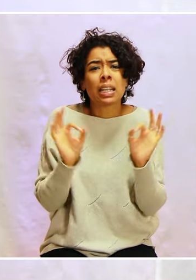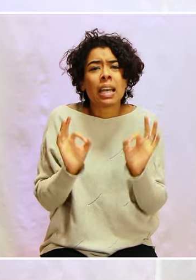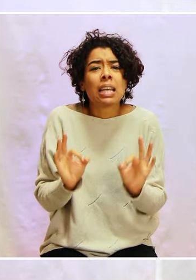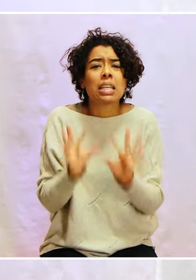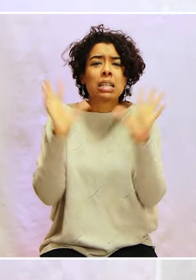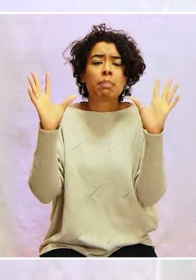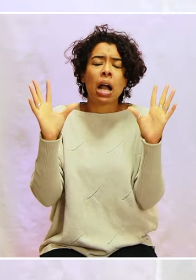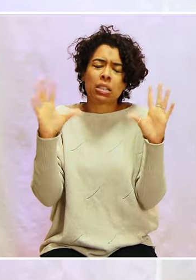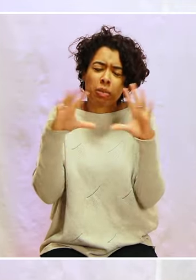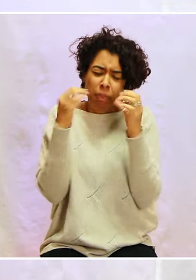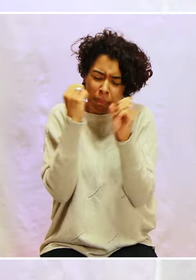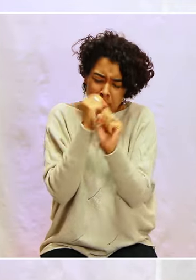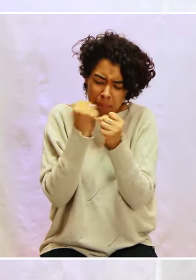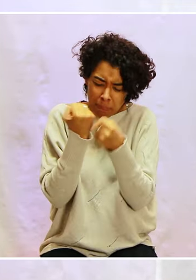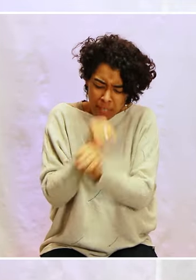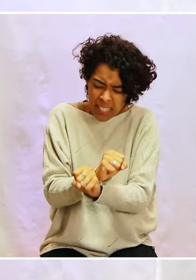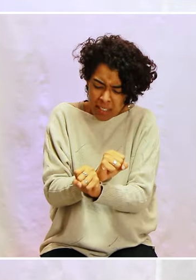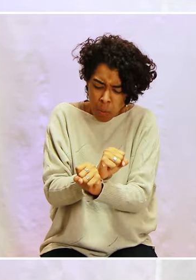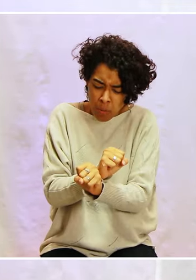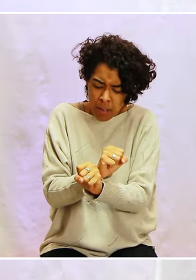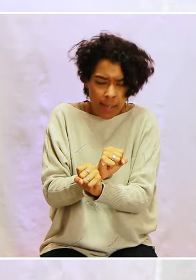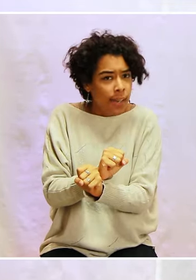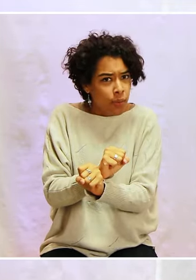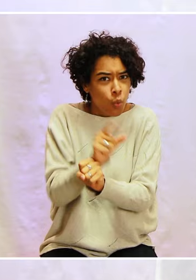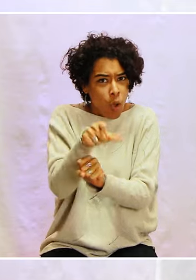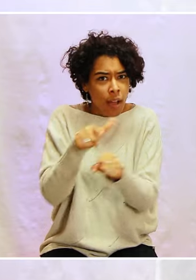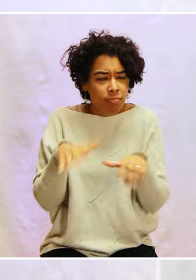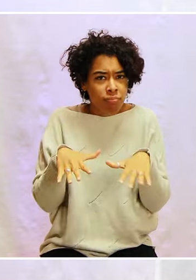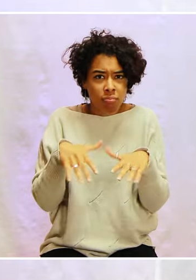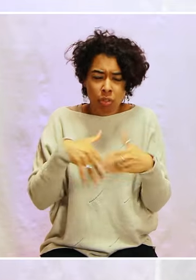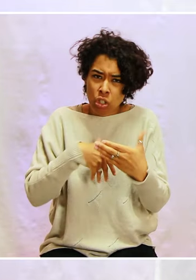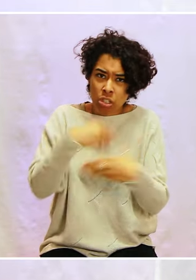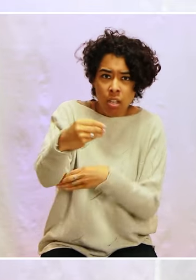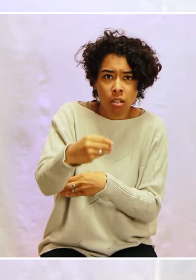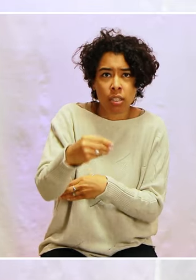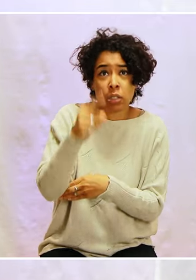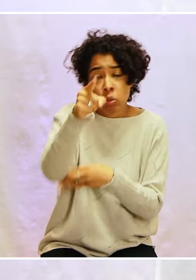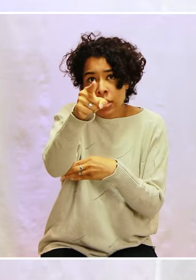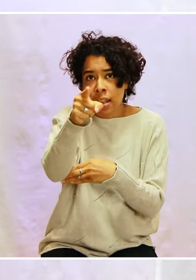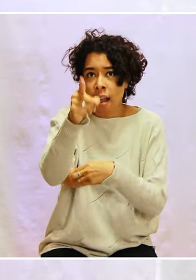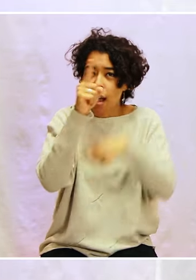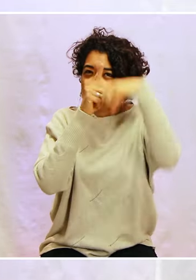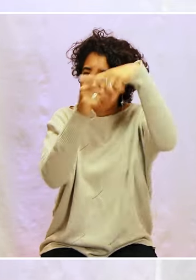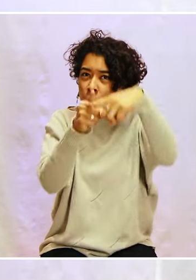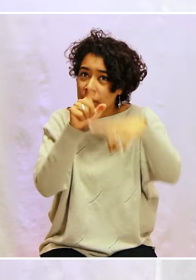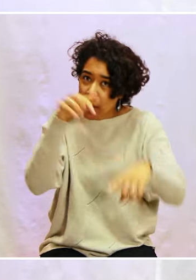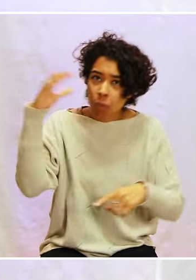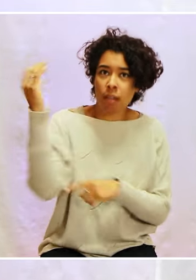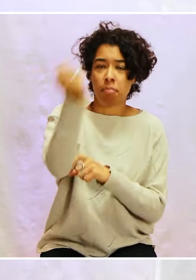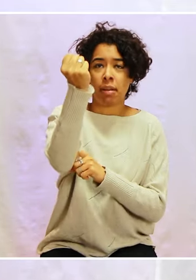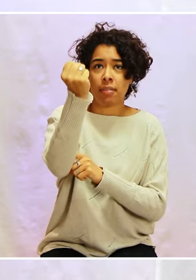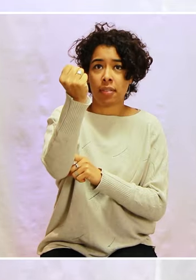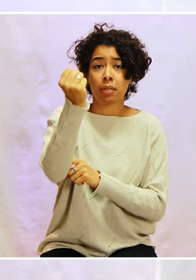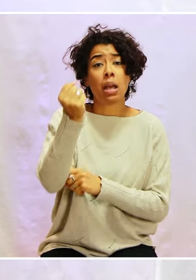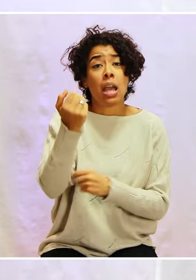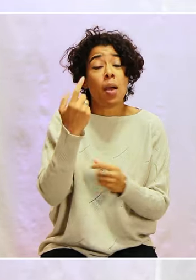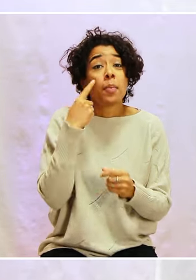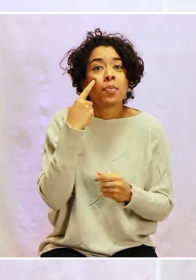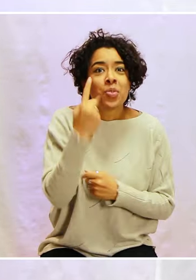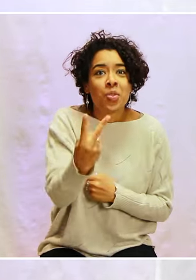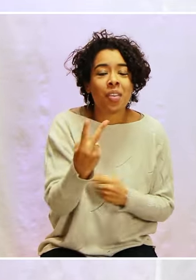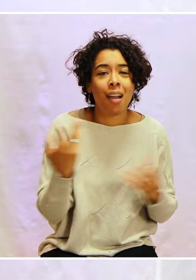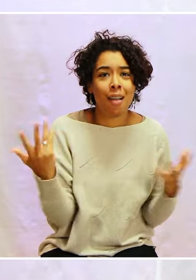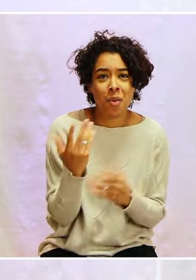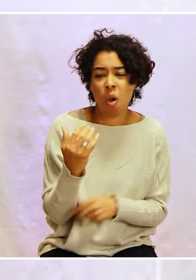fixes tes regards en avant et que tu dis c'est pour moi l'avenir et je le saisis et tu verras que même ce passé qui a été douloureux va